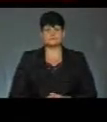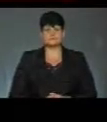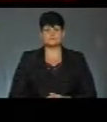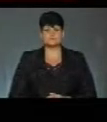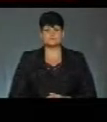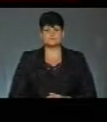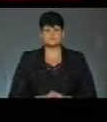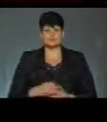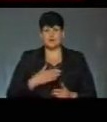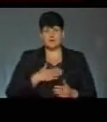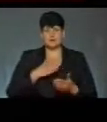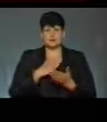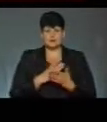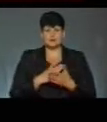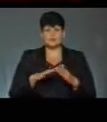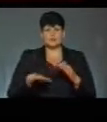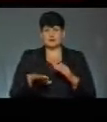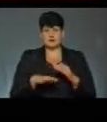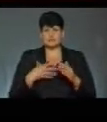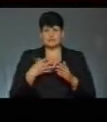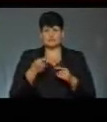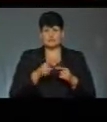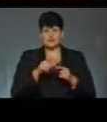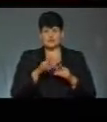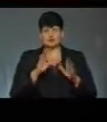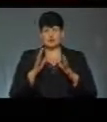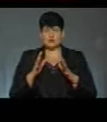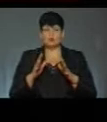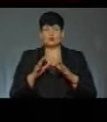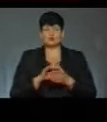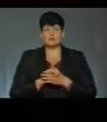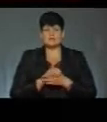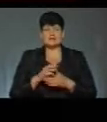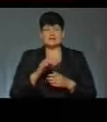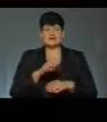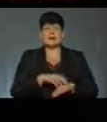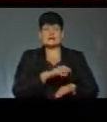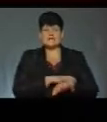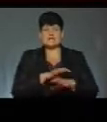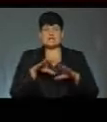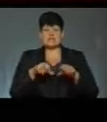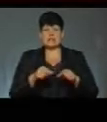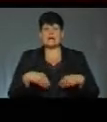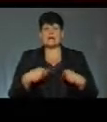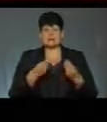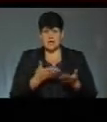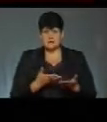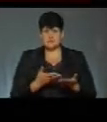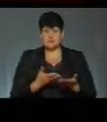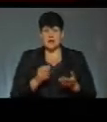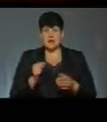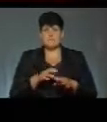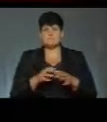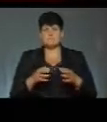Маю діляночку в цьому садовому товаристві. Ще мої батьки керували. Радянська влада дала, коли, а